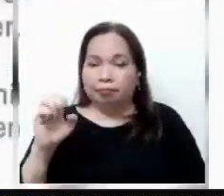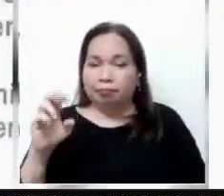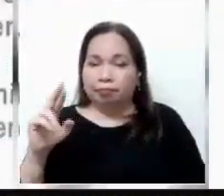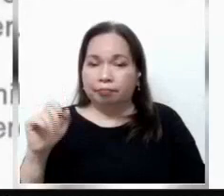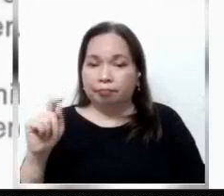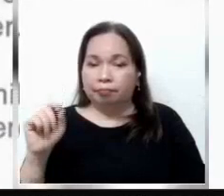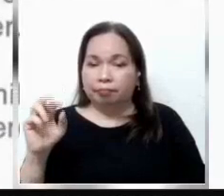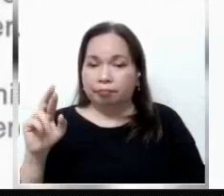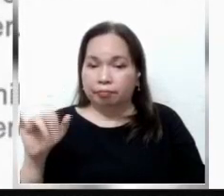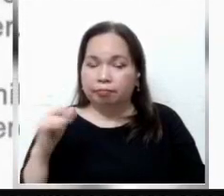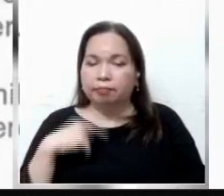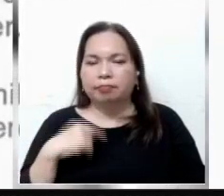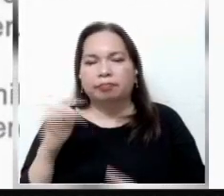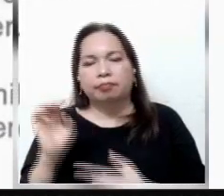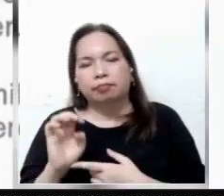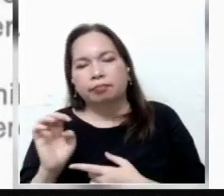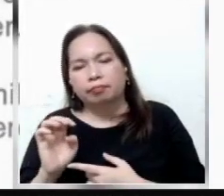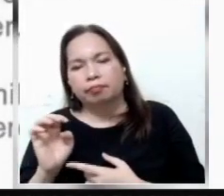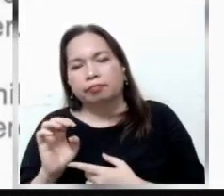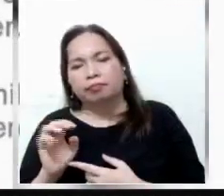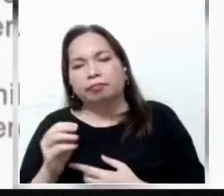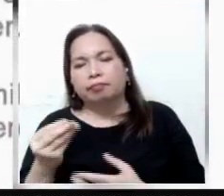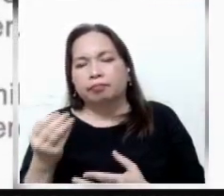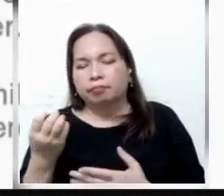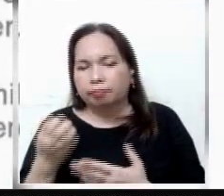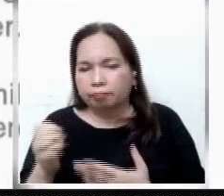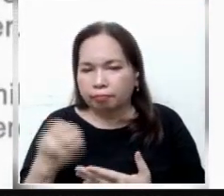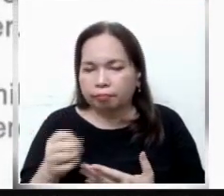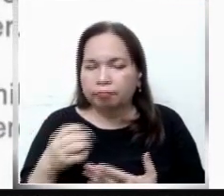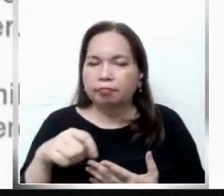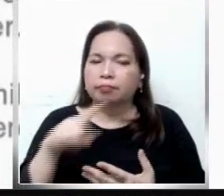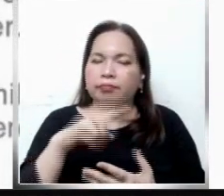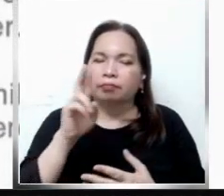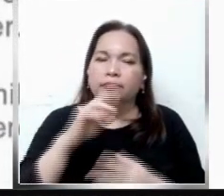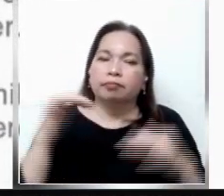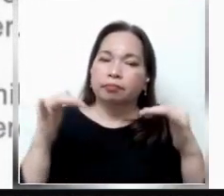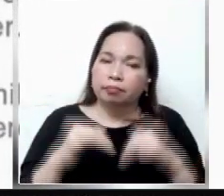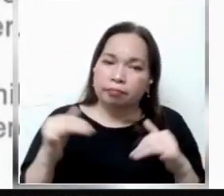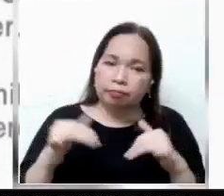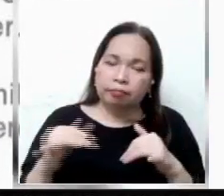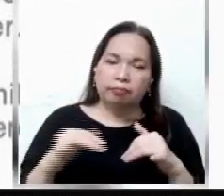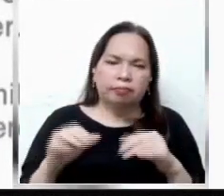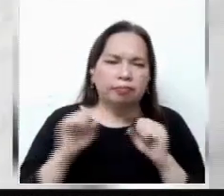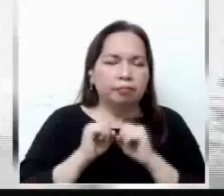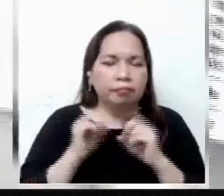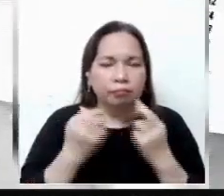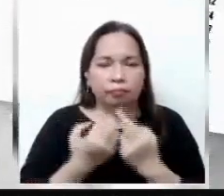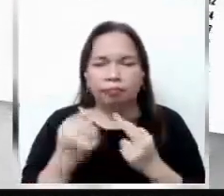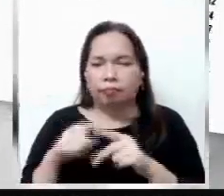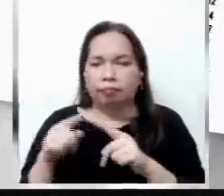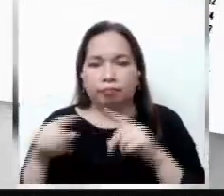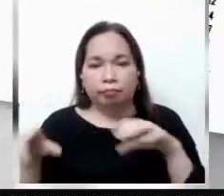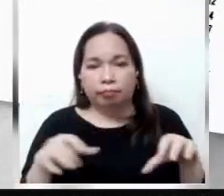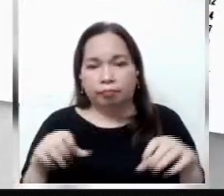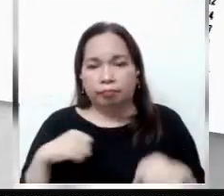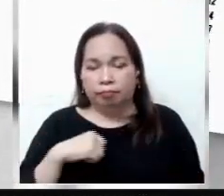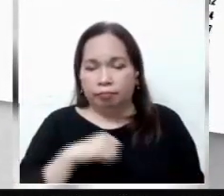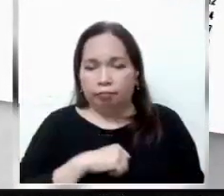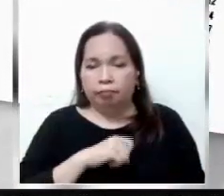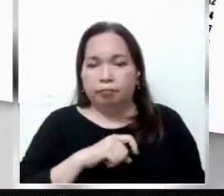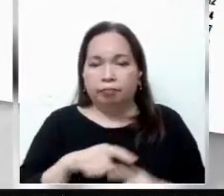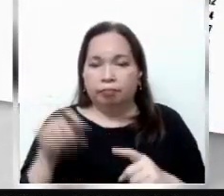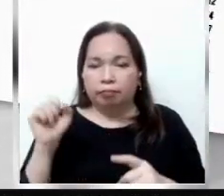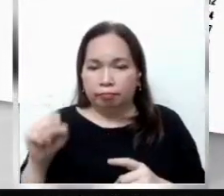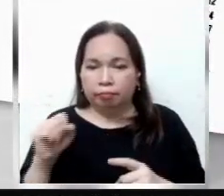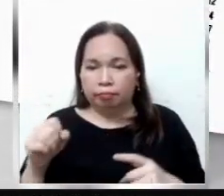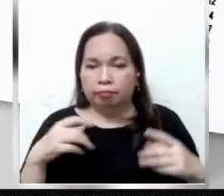miscellaneous expenses na ginagamit para sa mga meeting, seminar at iba pang aktibidad ng Senado. At bagamat nagkaroon ng alokasyong